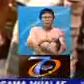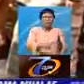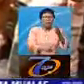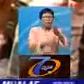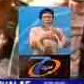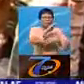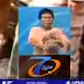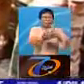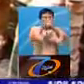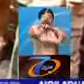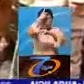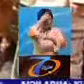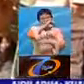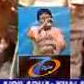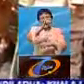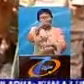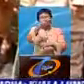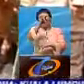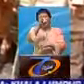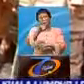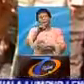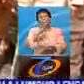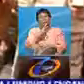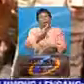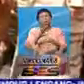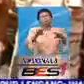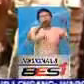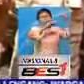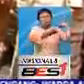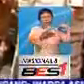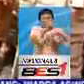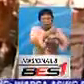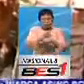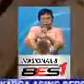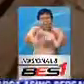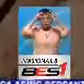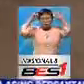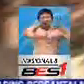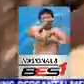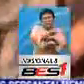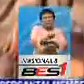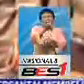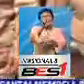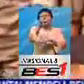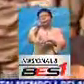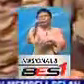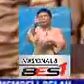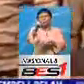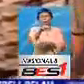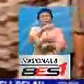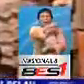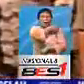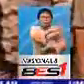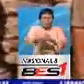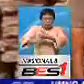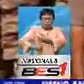Timbalan Menteri Pertahanan Dato' Sri Mohd Jawari Baharum berkata walaupun diberi tanggungjawab menjaga keamanan di Selatan Lubnan, anggota dan pegawai Malbat